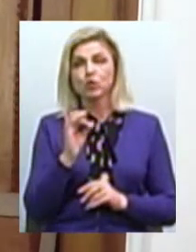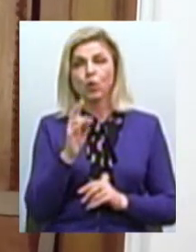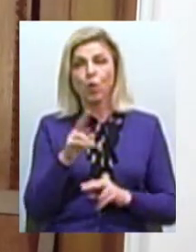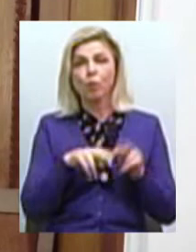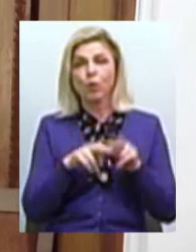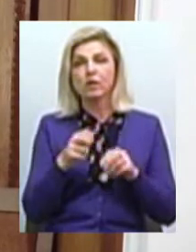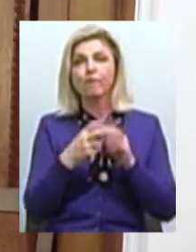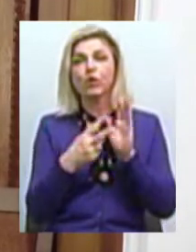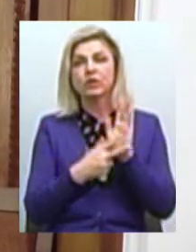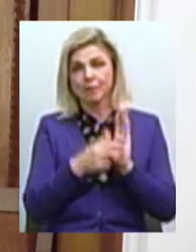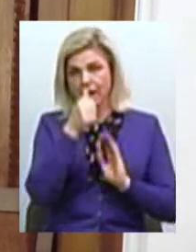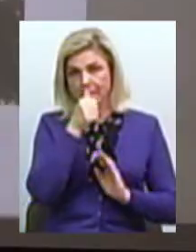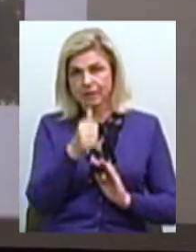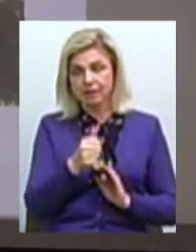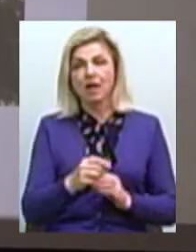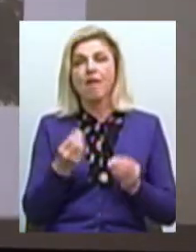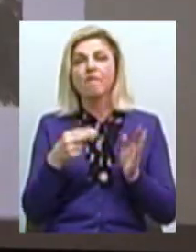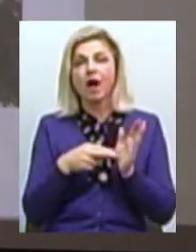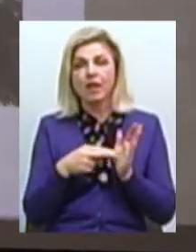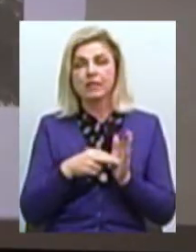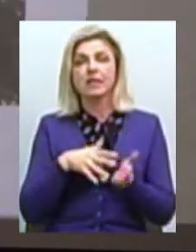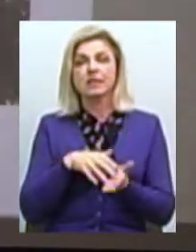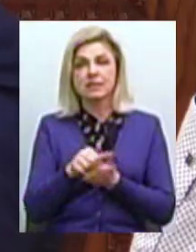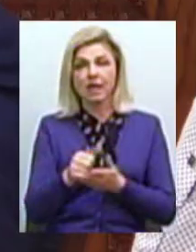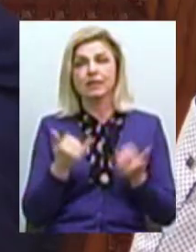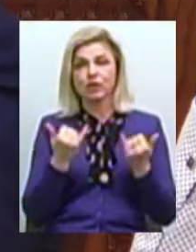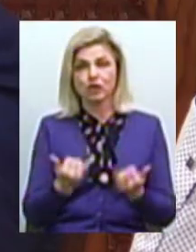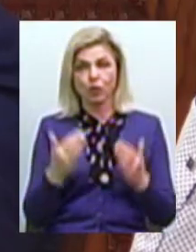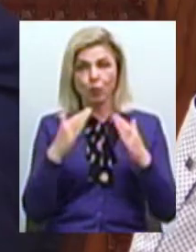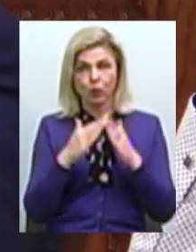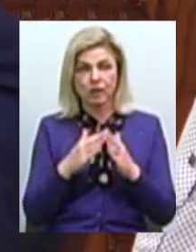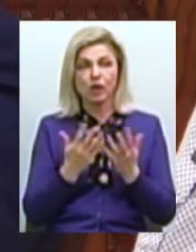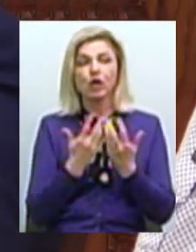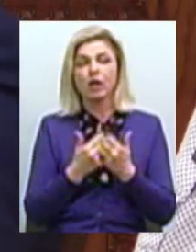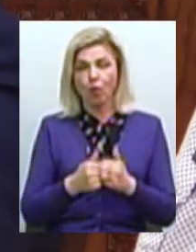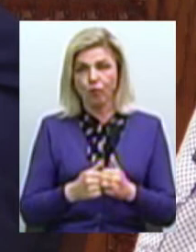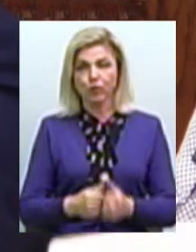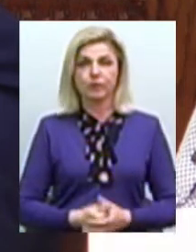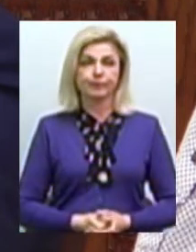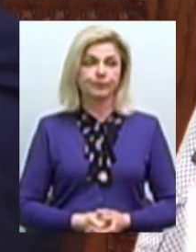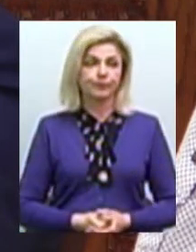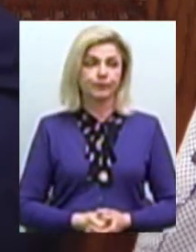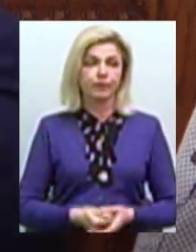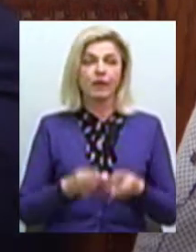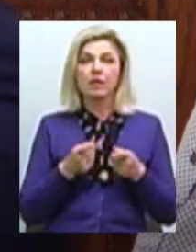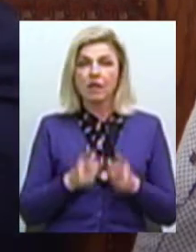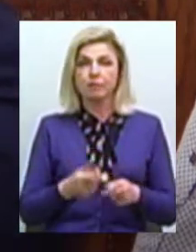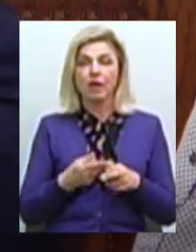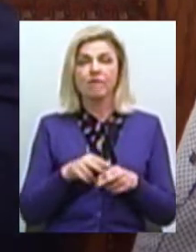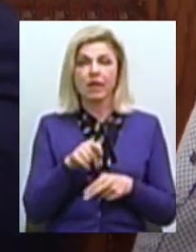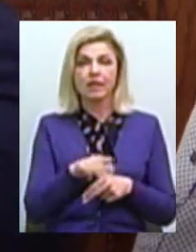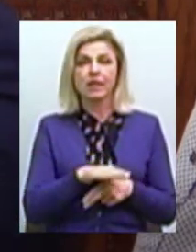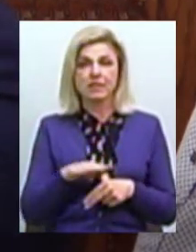будівництва – 18 місяців. Вартість знесення нинішньої будівлі прораховують. Насправді цей садочок, от що стосується